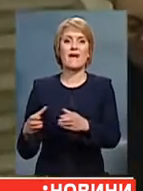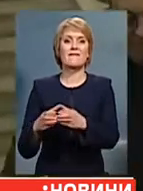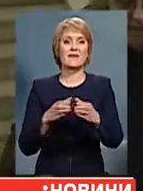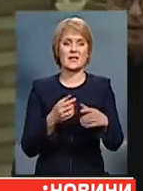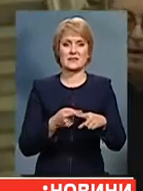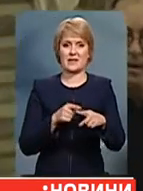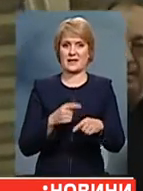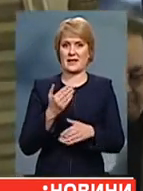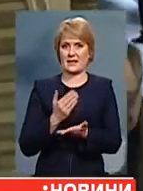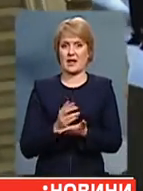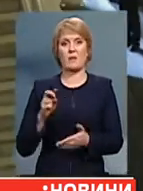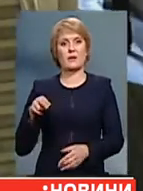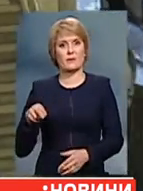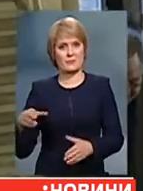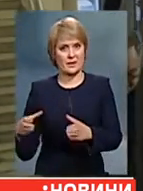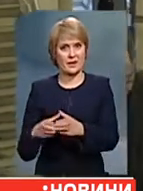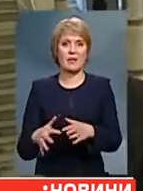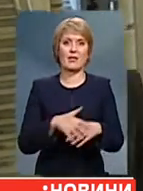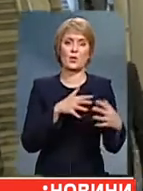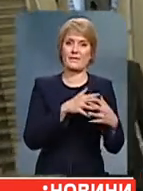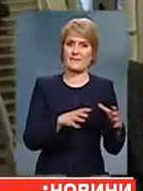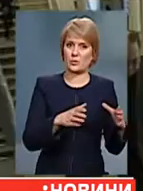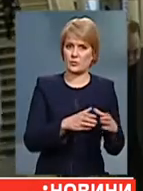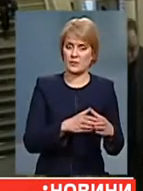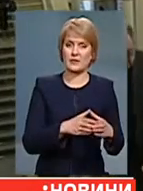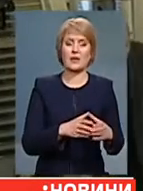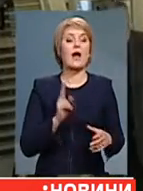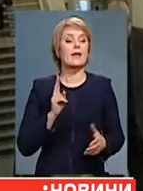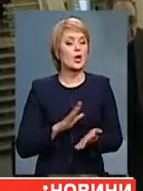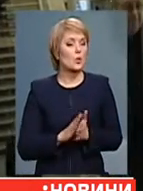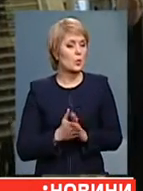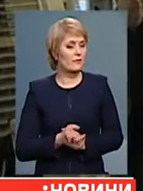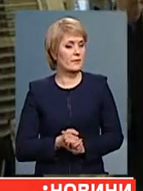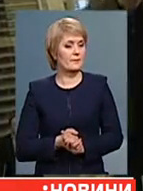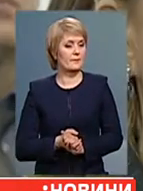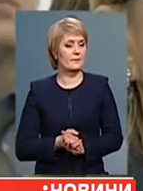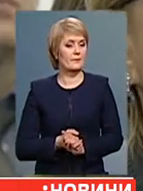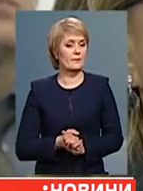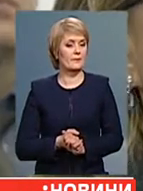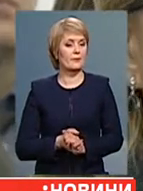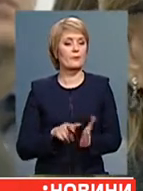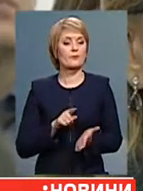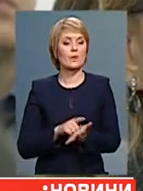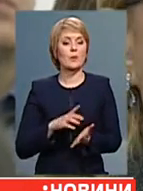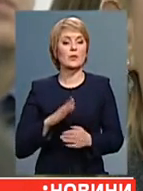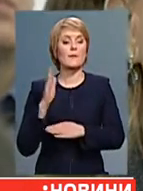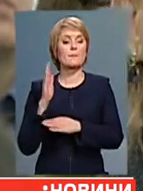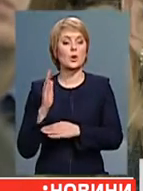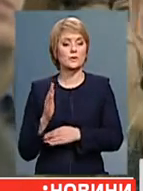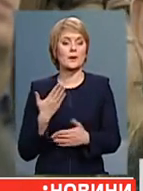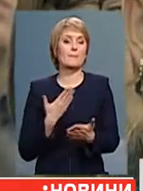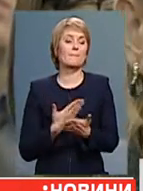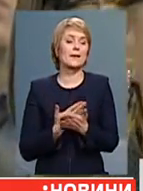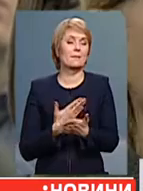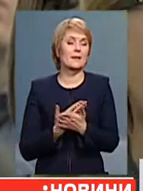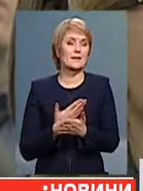блоком Петра Порошенко і Народним фронтом. Які саме умови, просто зараз слухаємо. Зараз мусить бути проголосовано